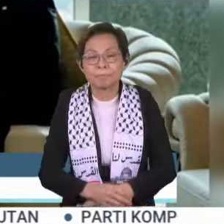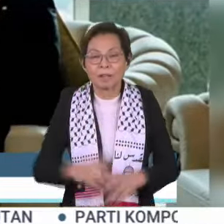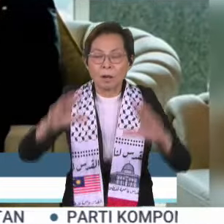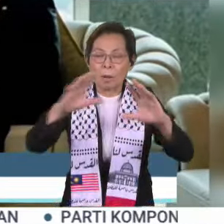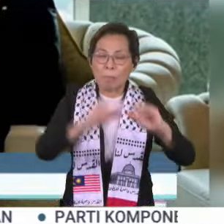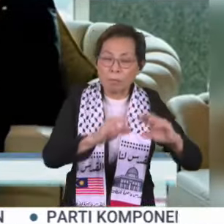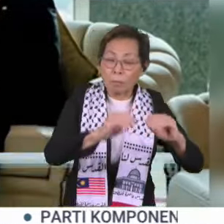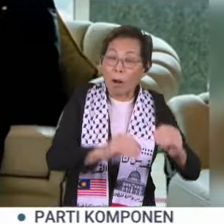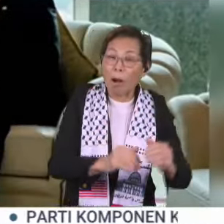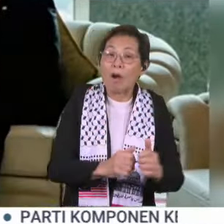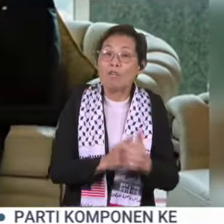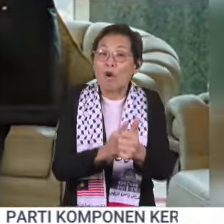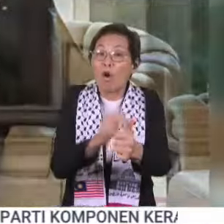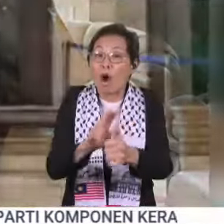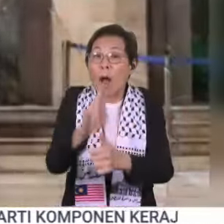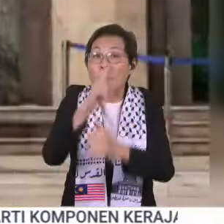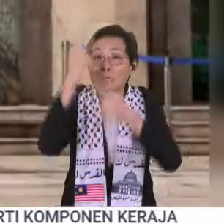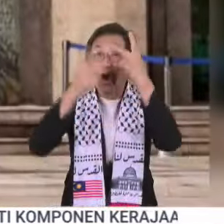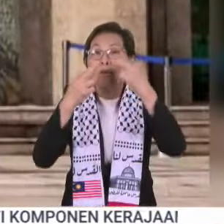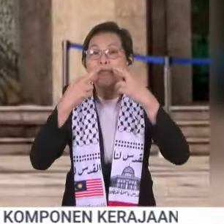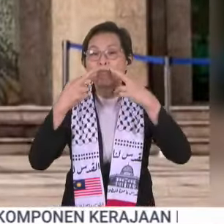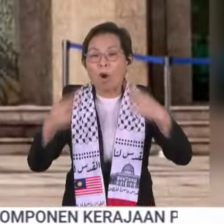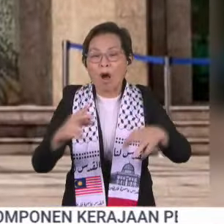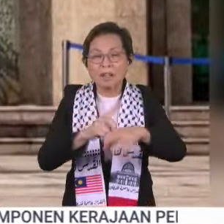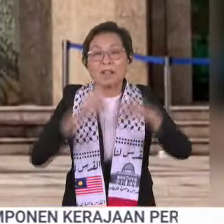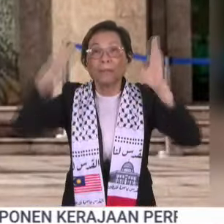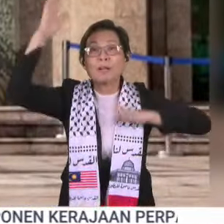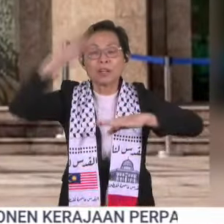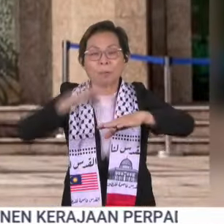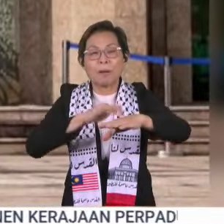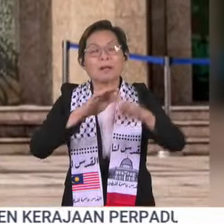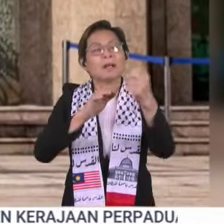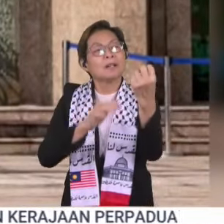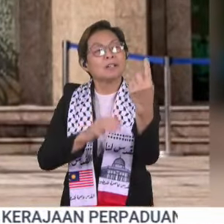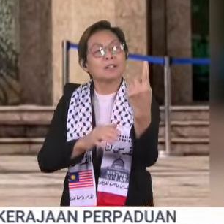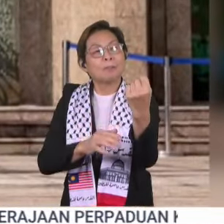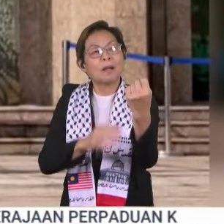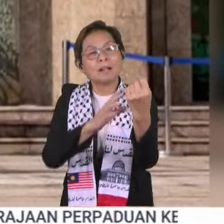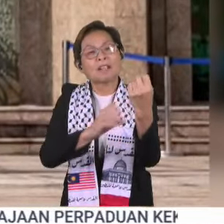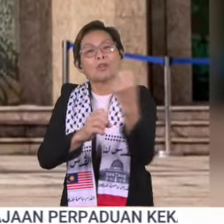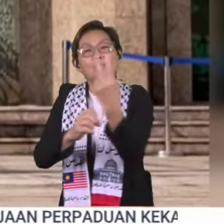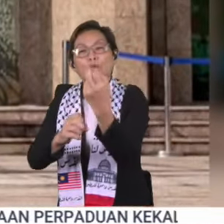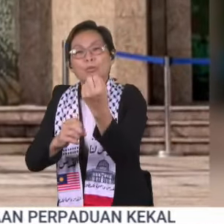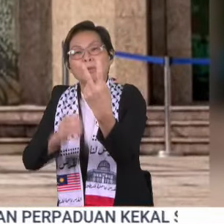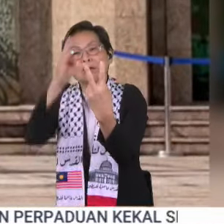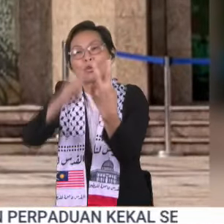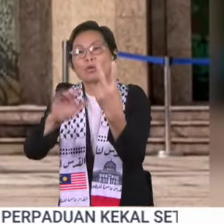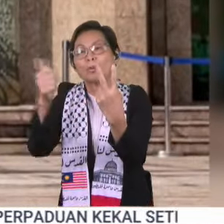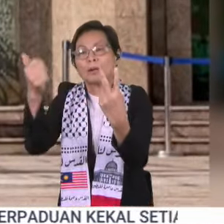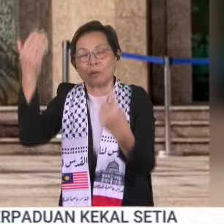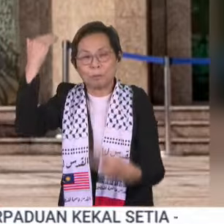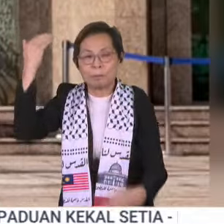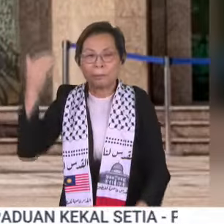mesyuarat itu adalah susulan kepada lawatan Rasmi Seta di Malaysia pada 11 dan 12 Oktober